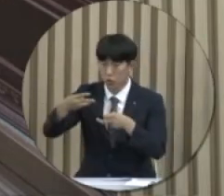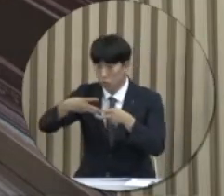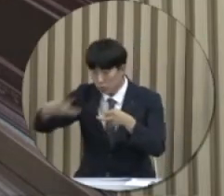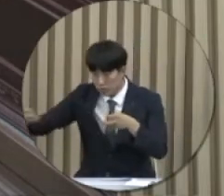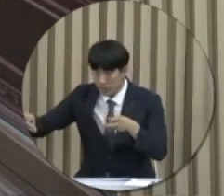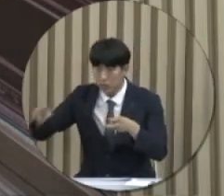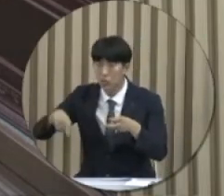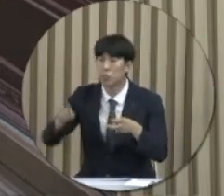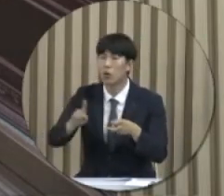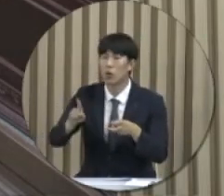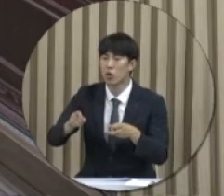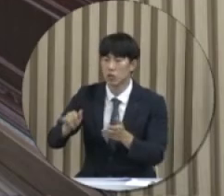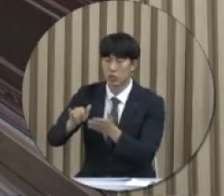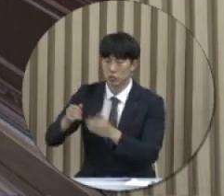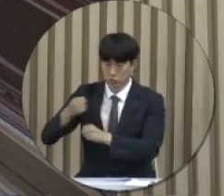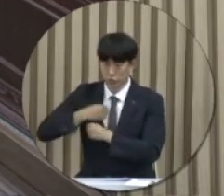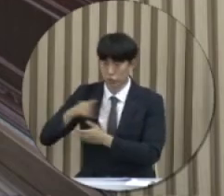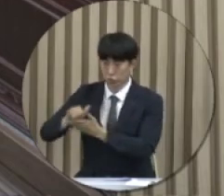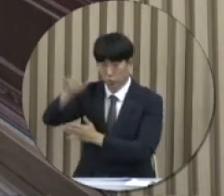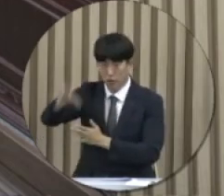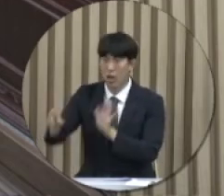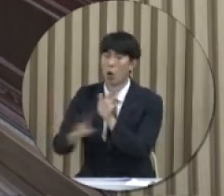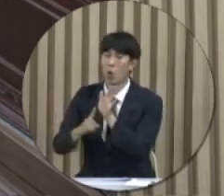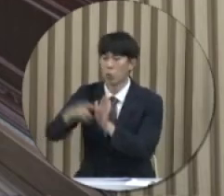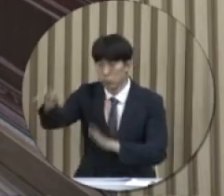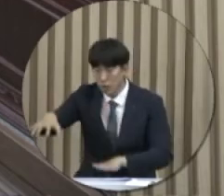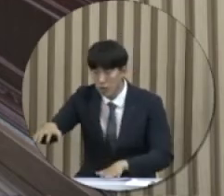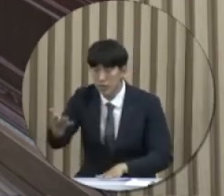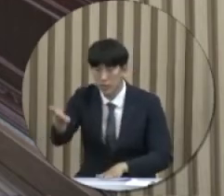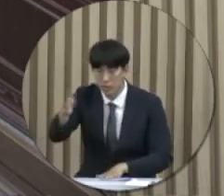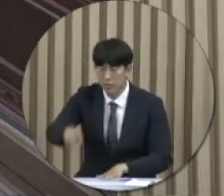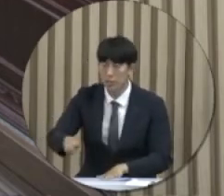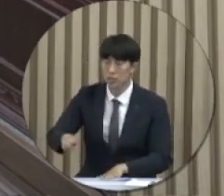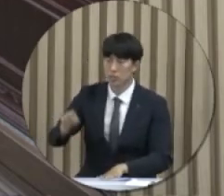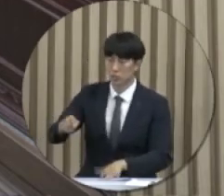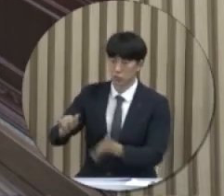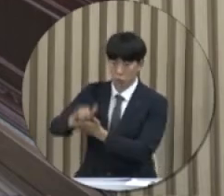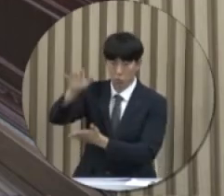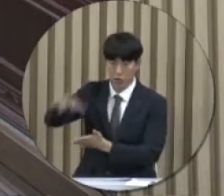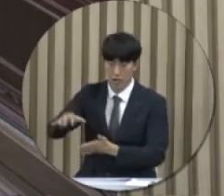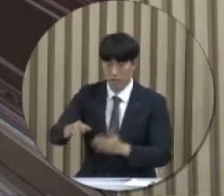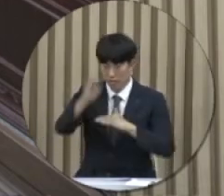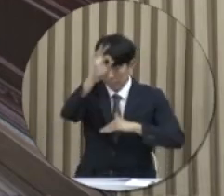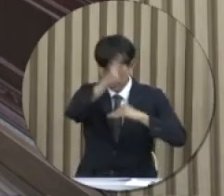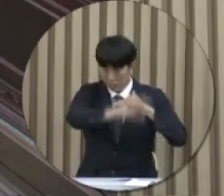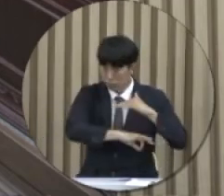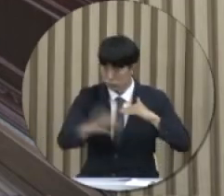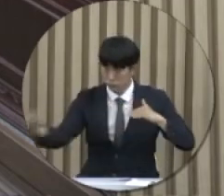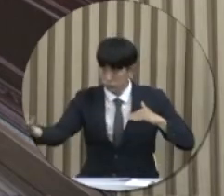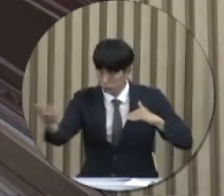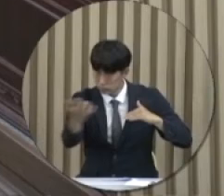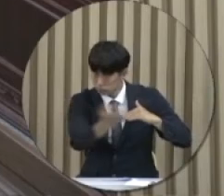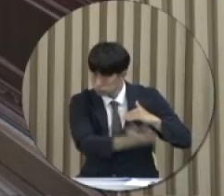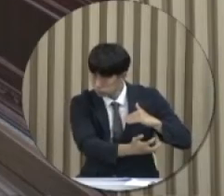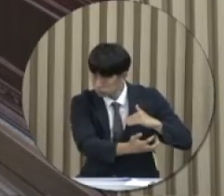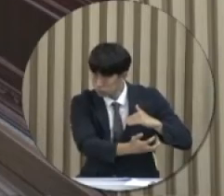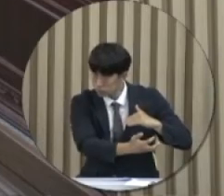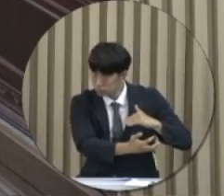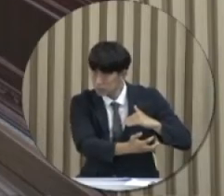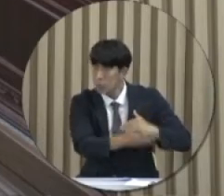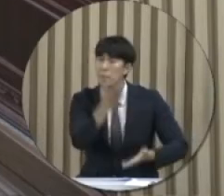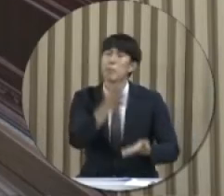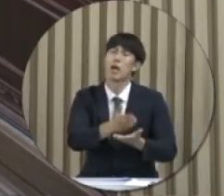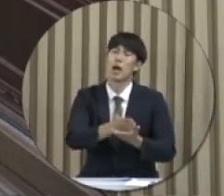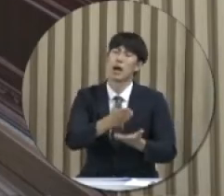거는 분공항 홍보관인데 분공항이 화성의 서부 지역으로만 안 된다는 홍보가